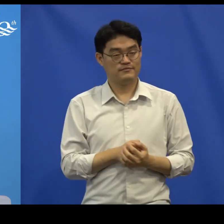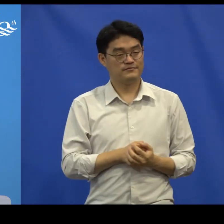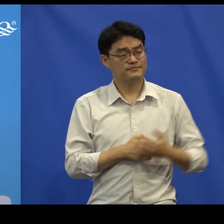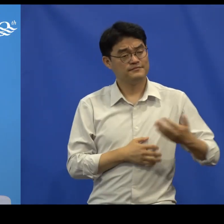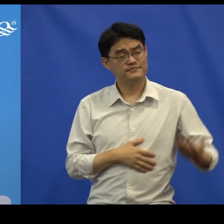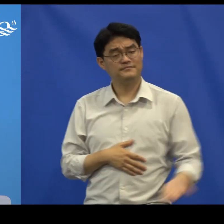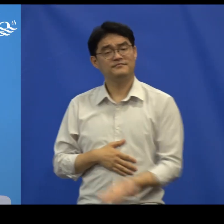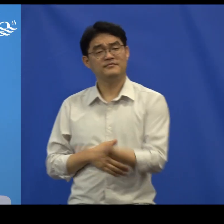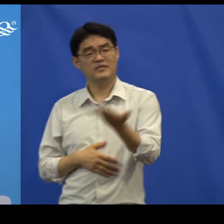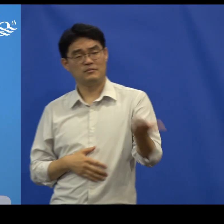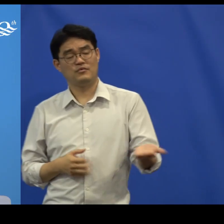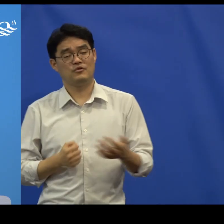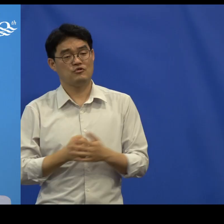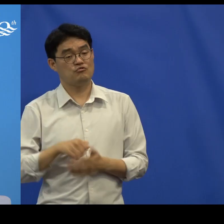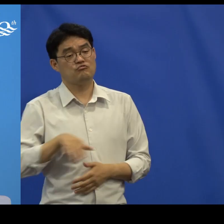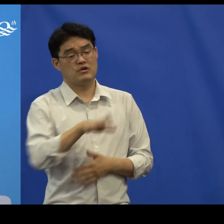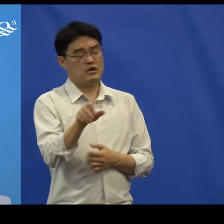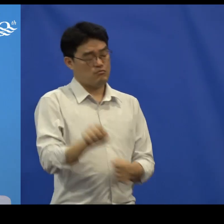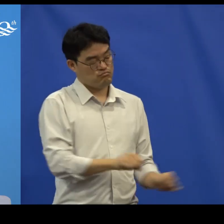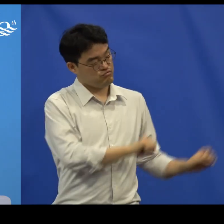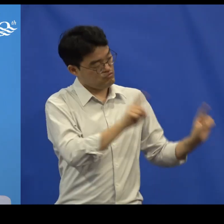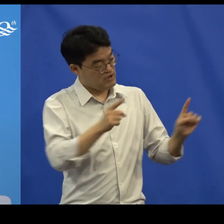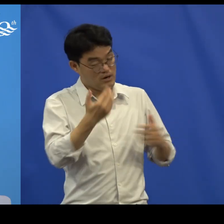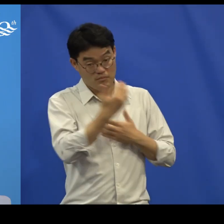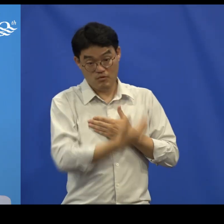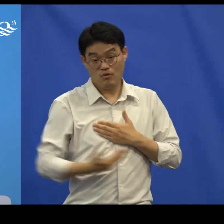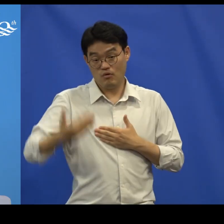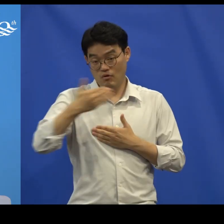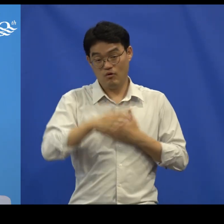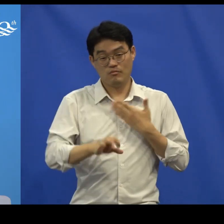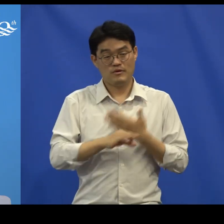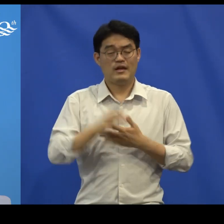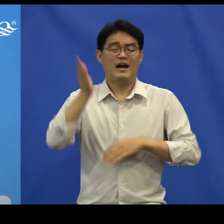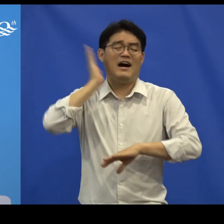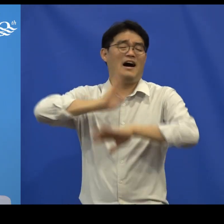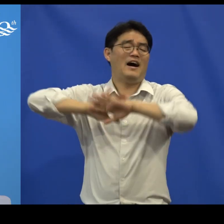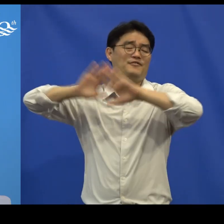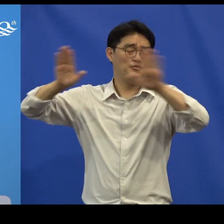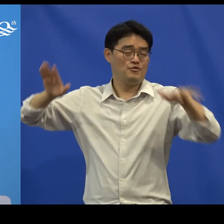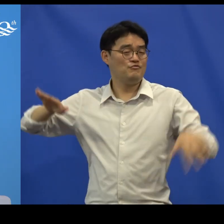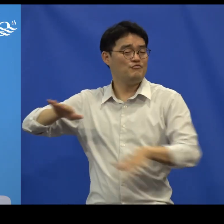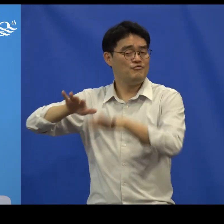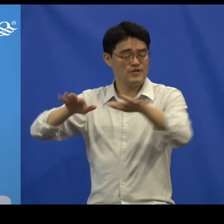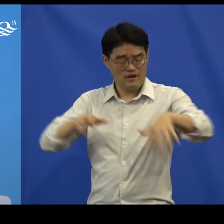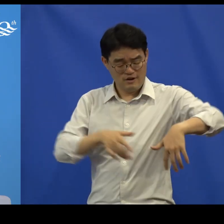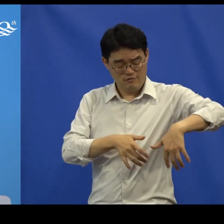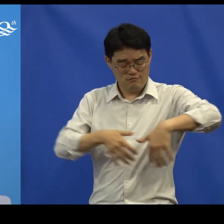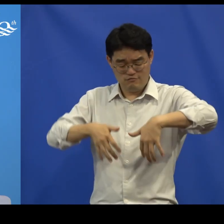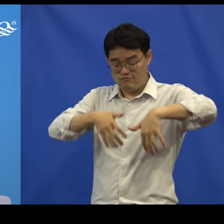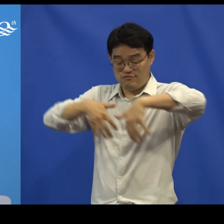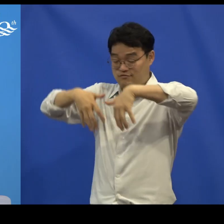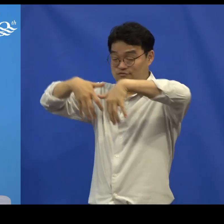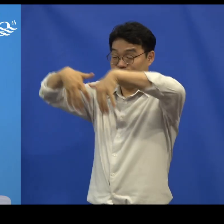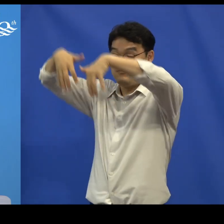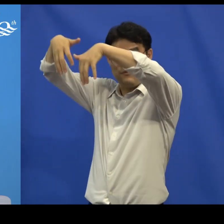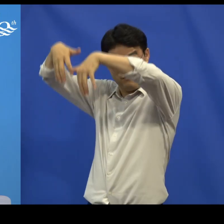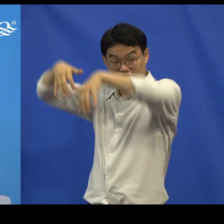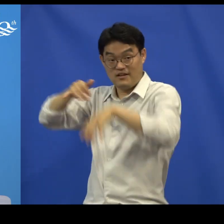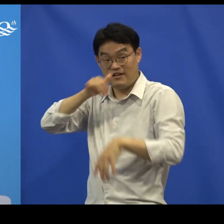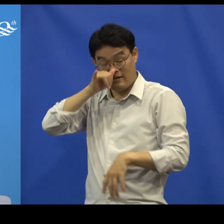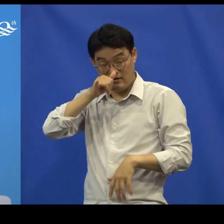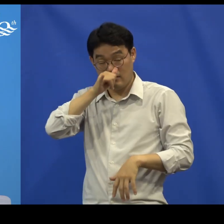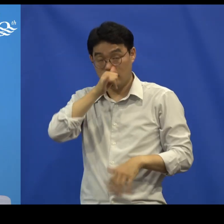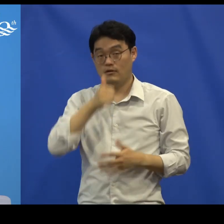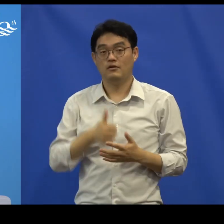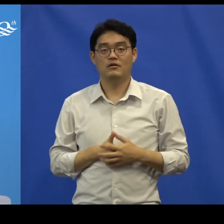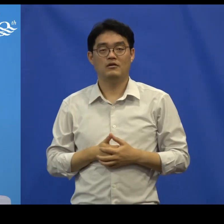자체가 이 중력이나 이런 게 없이 그냥 공중에 날아 올라가는. 그러니까 그리스도를 맞이하기 위해서 모든 성도들이 가고